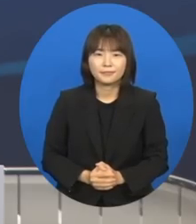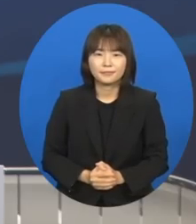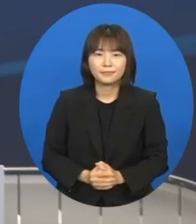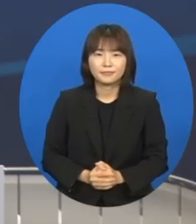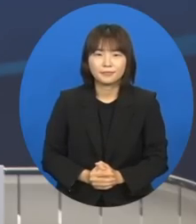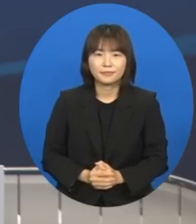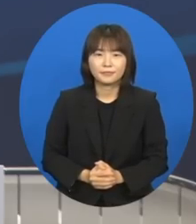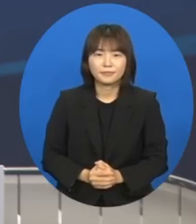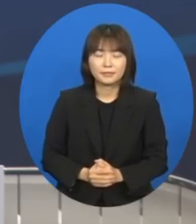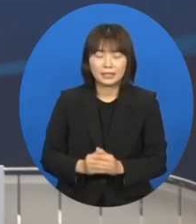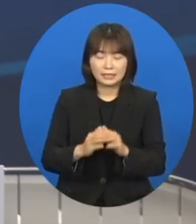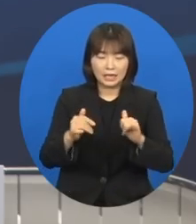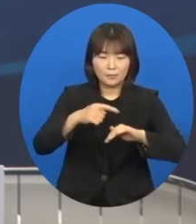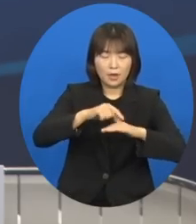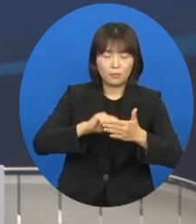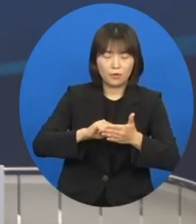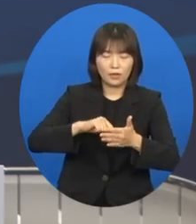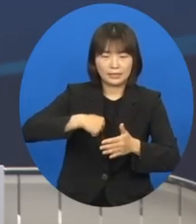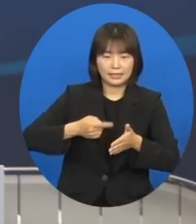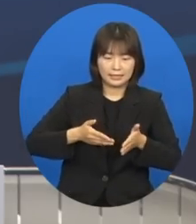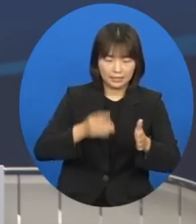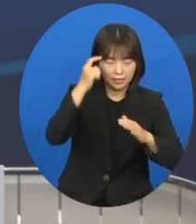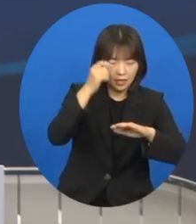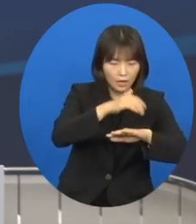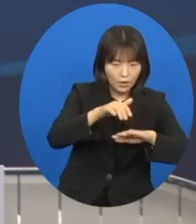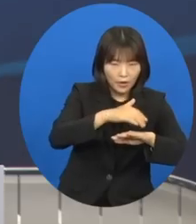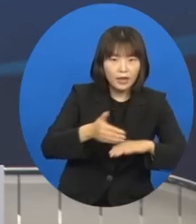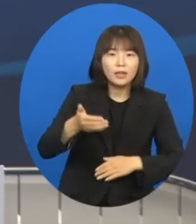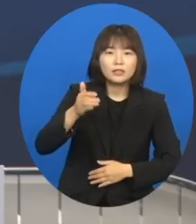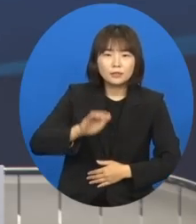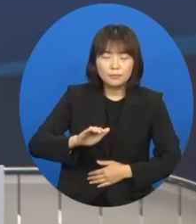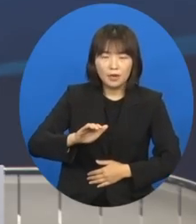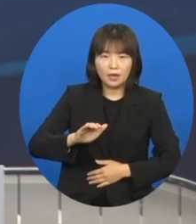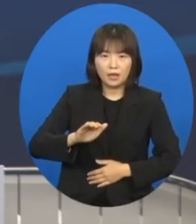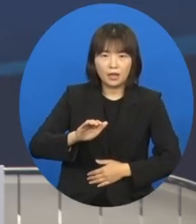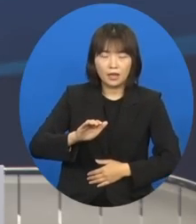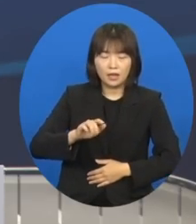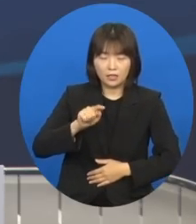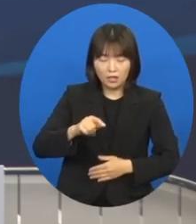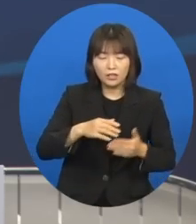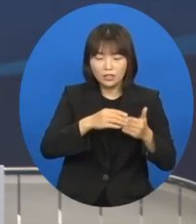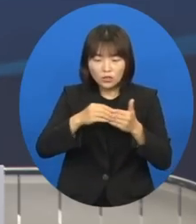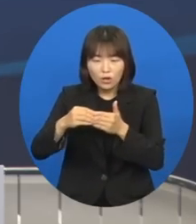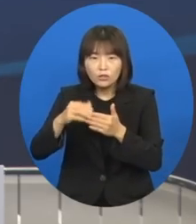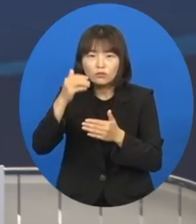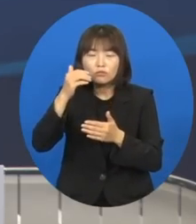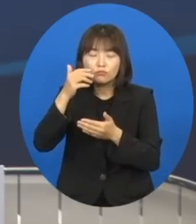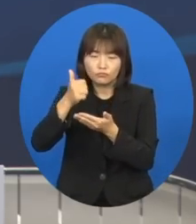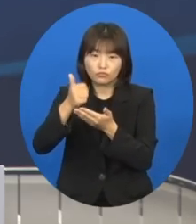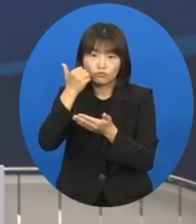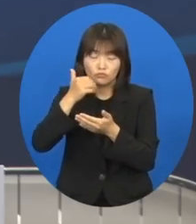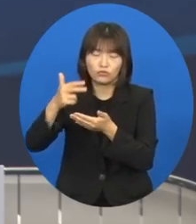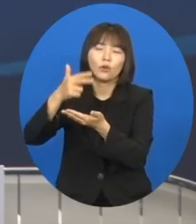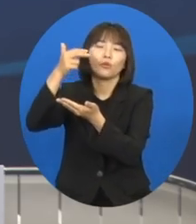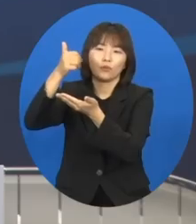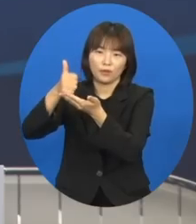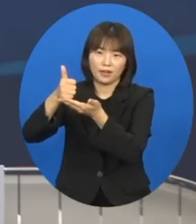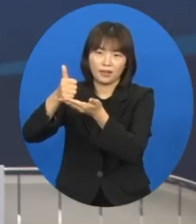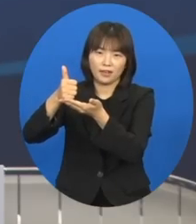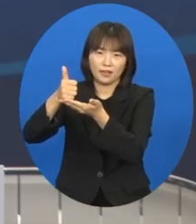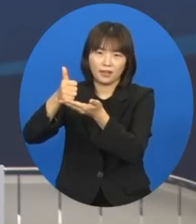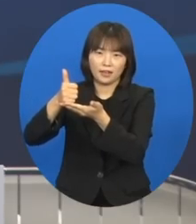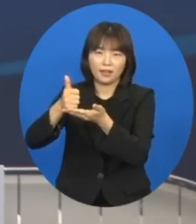사람이 마음으로 자기 길을 계획할지라도 그 발걸음을 인도하시는 이는 여호와라고 하셨는데 오늘 이